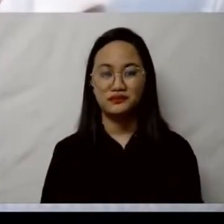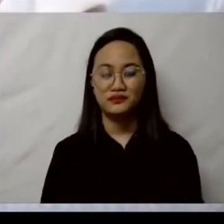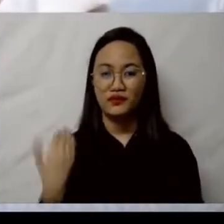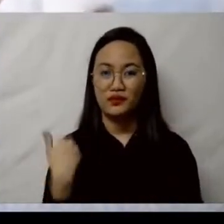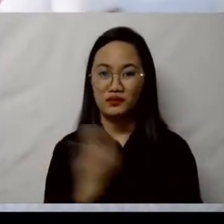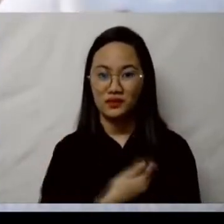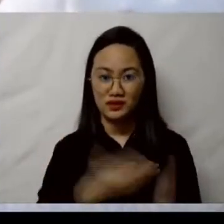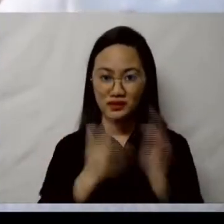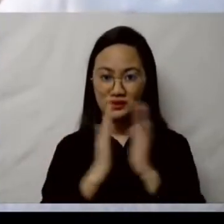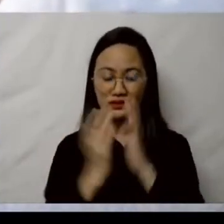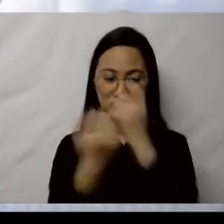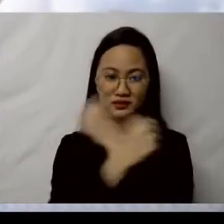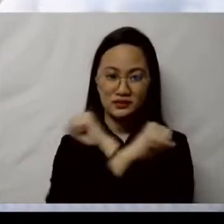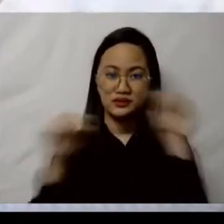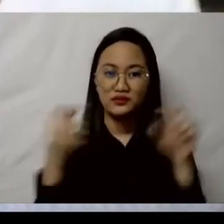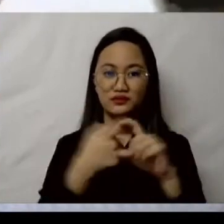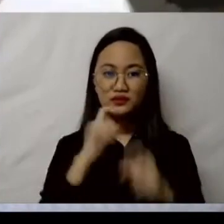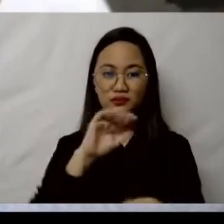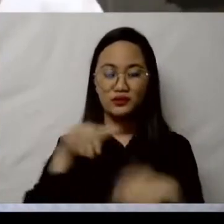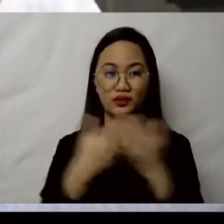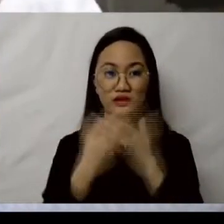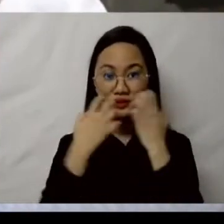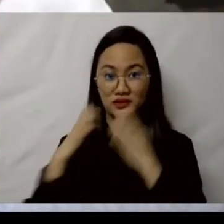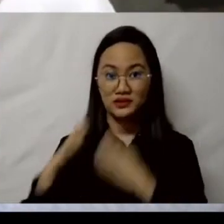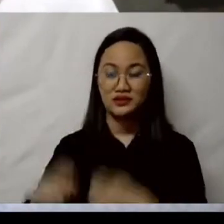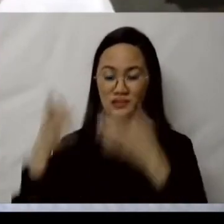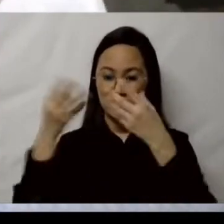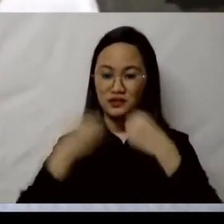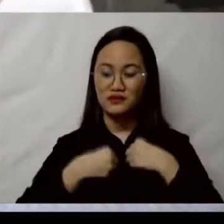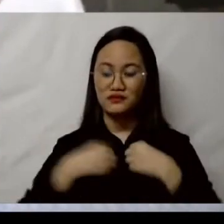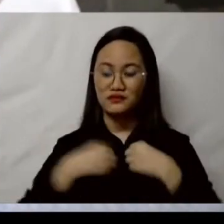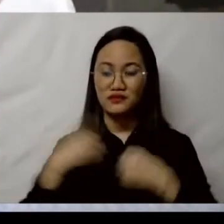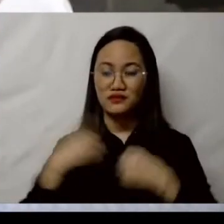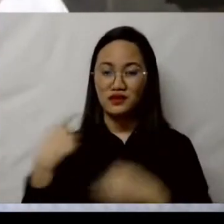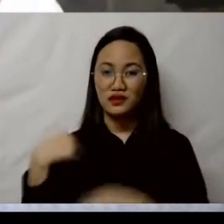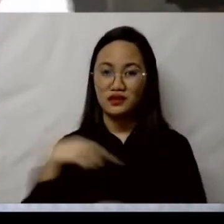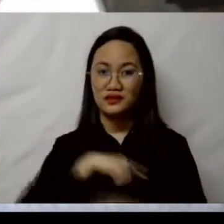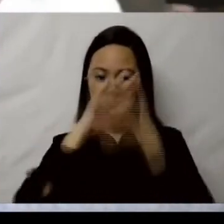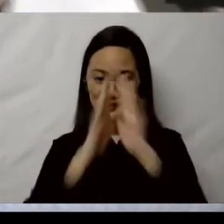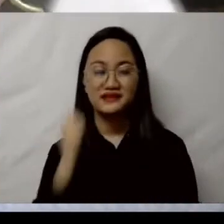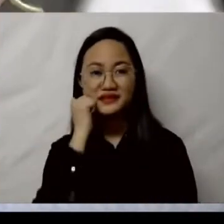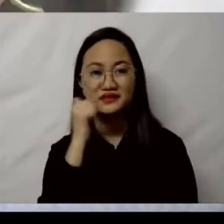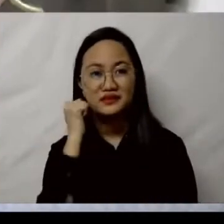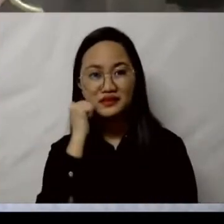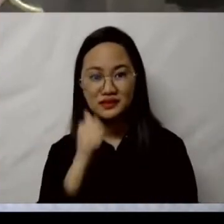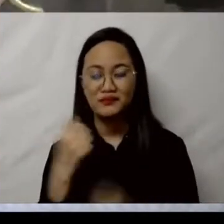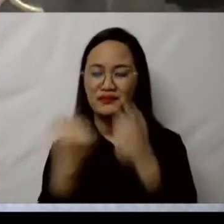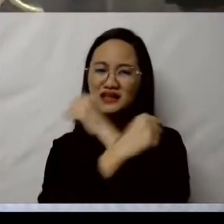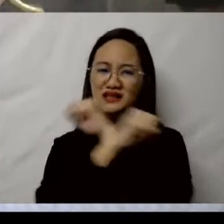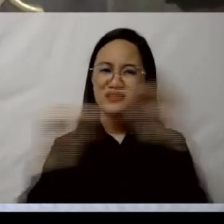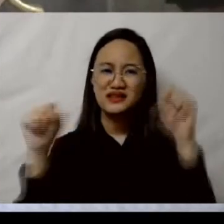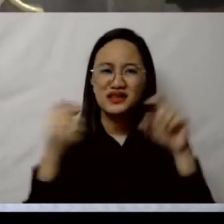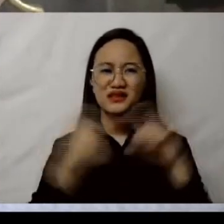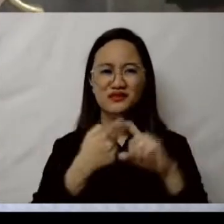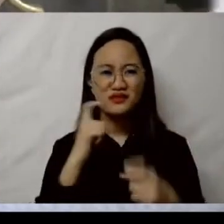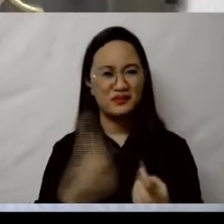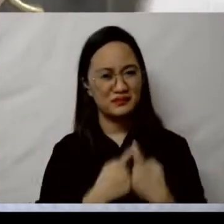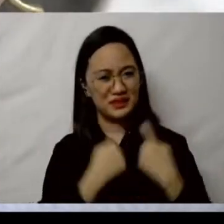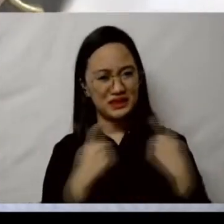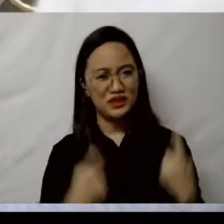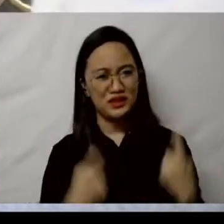iadya sa lahat ng masama, pagkalooban ng kapayapaan araw-araw, iligtas sa kasalanan at ilayo sa lahat